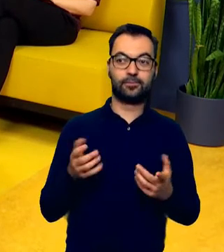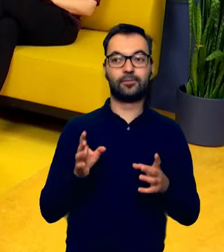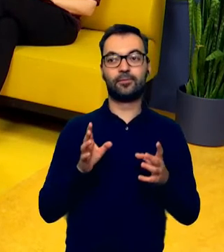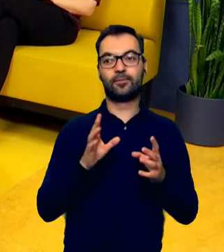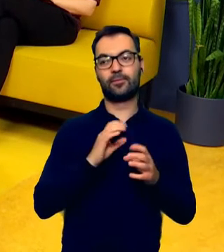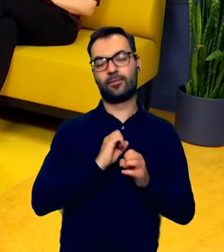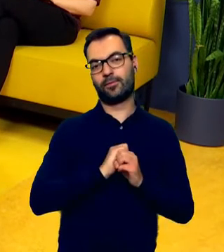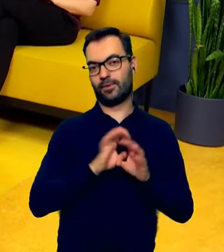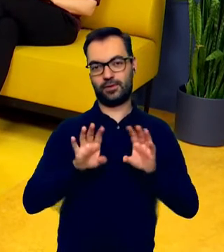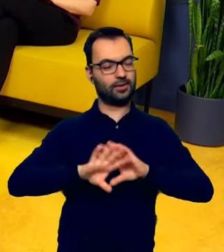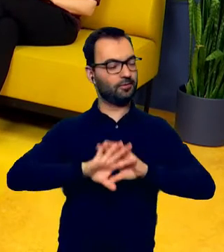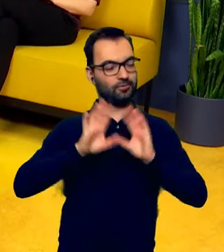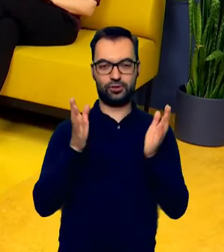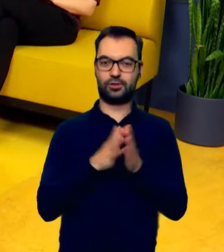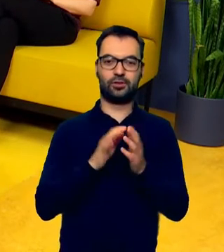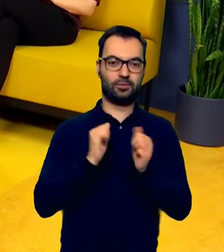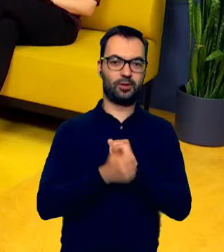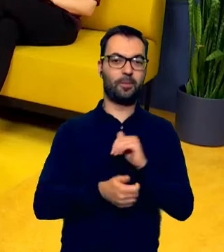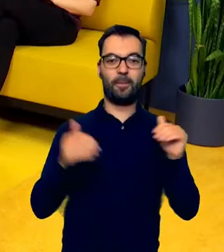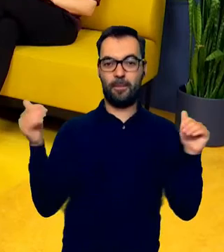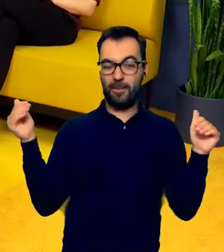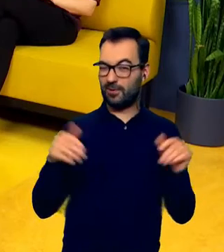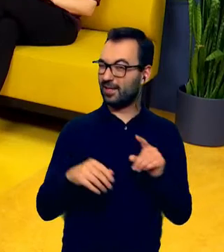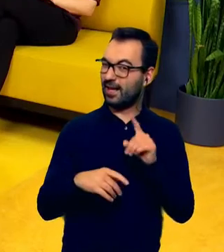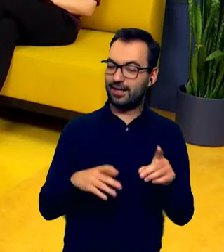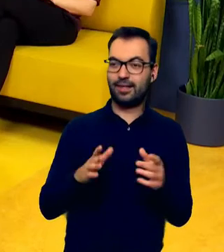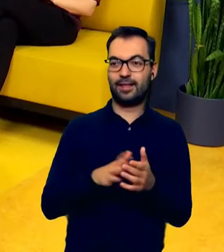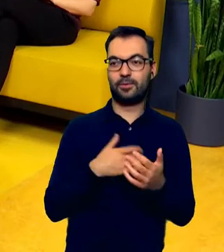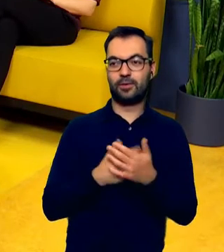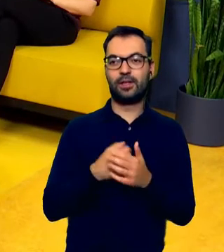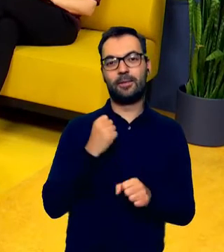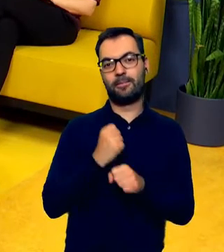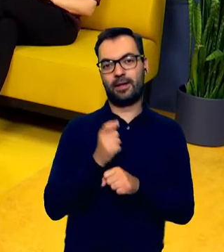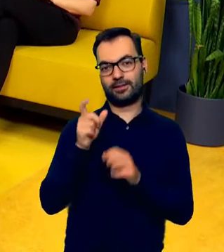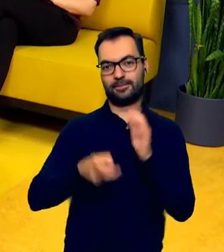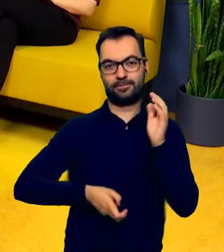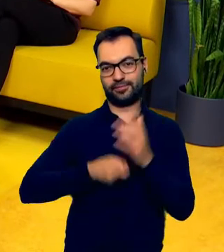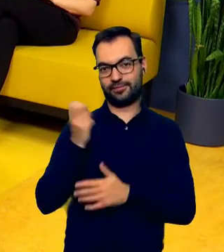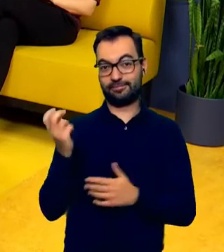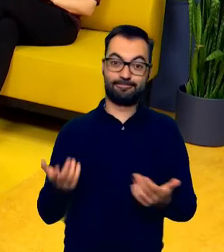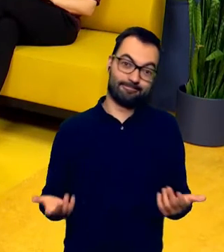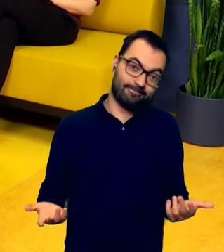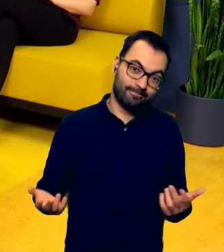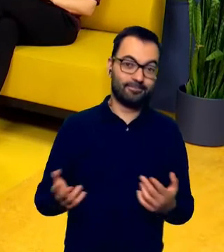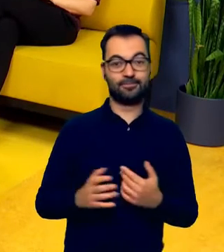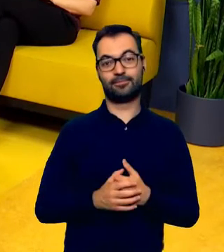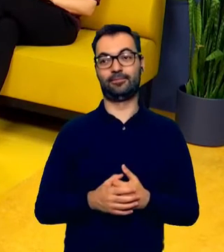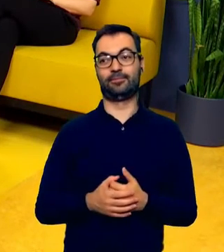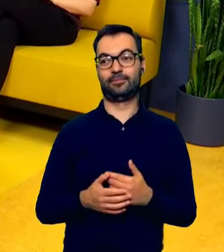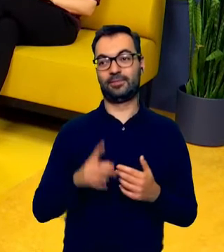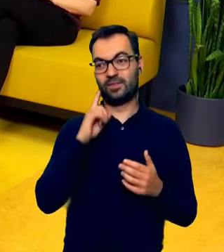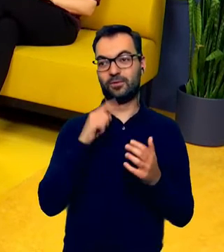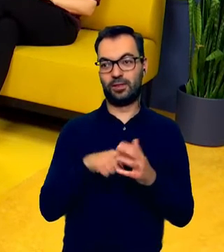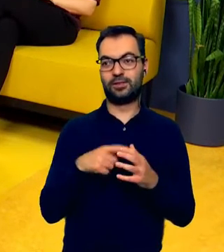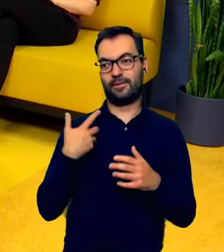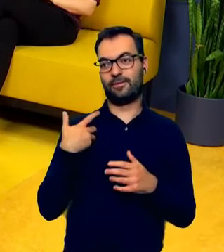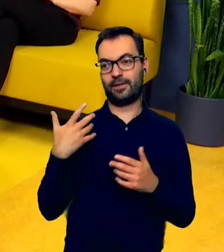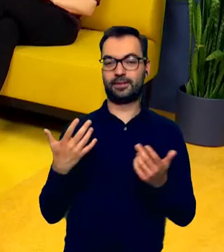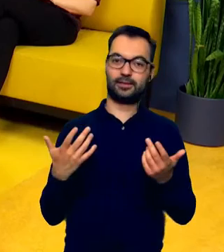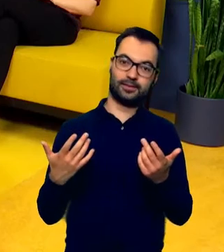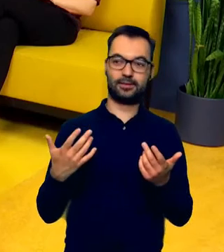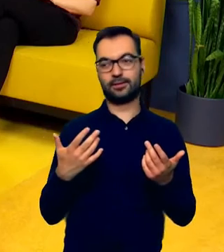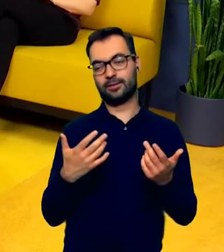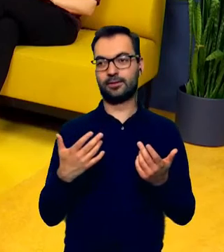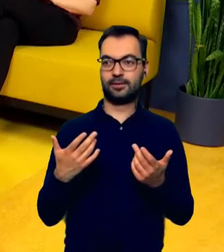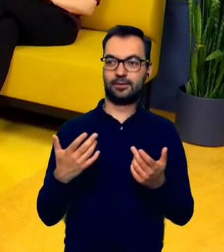możesz wszystko zmienić, co cię boli, ale jesteś na przykład zwolniona z pracy, bo bo jesteś właśnie w takim wieku, gdzie